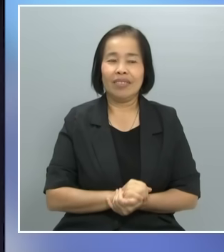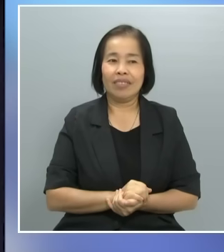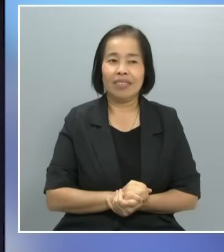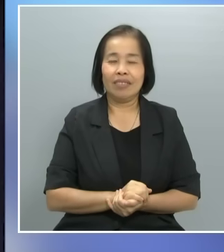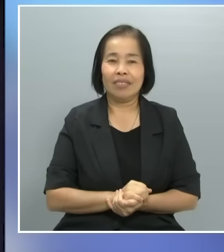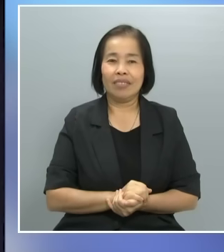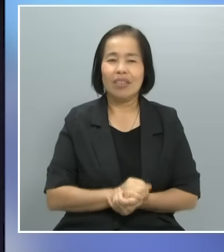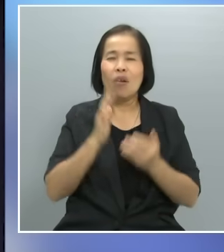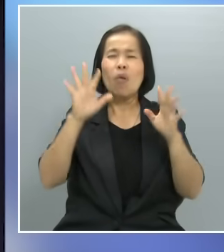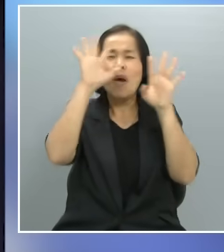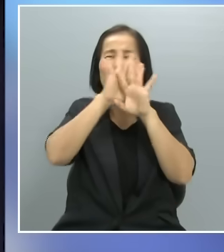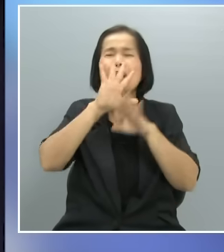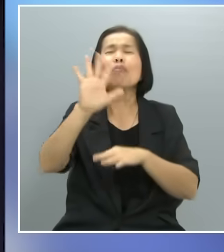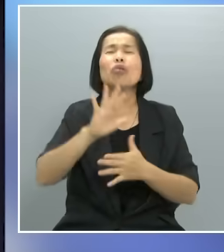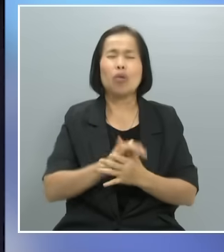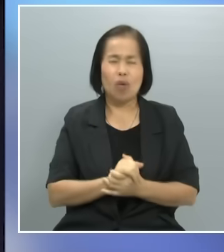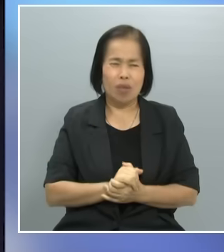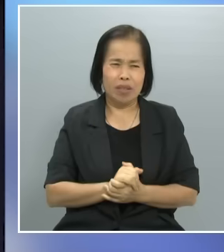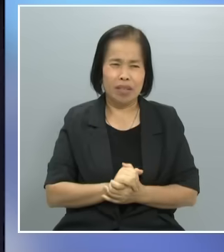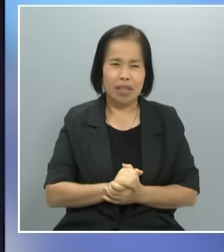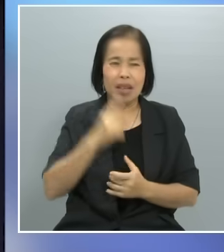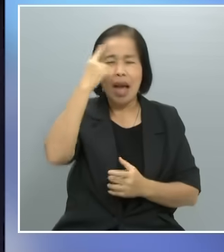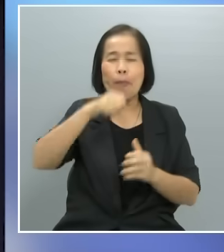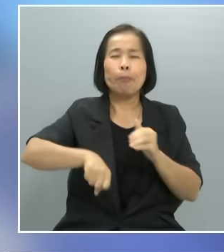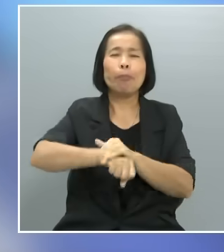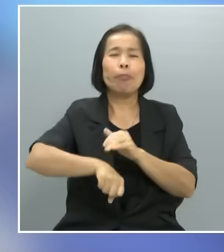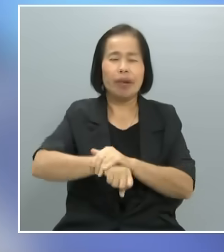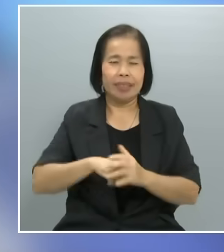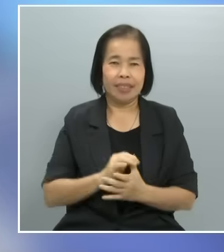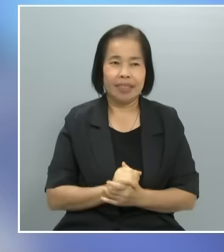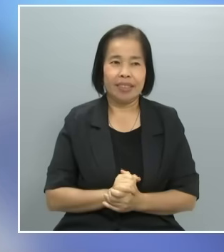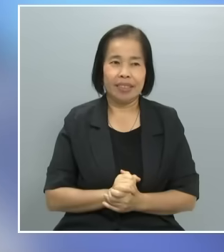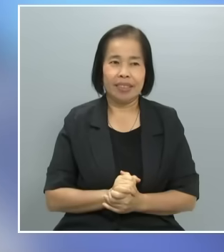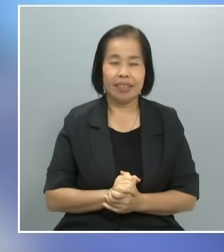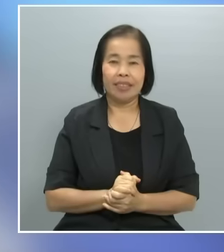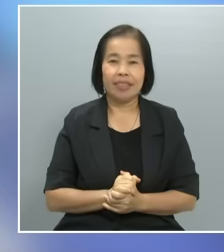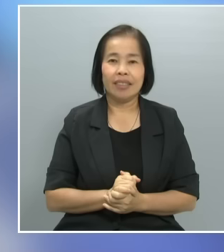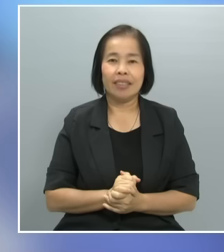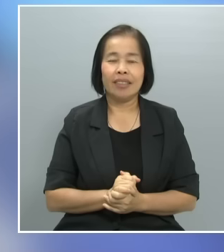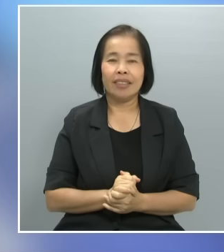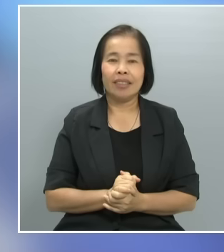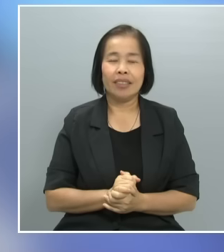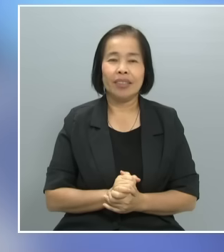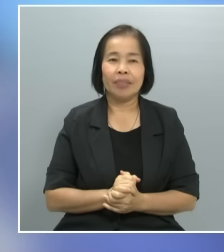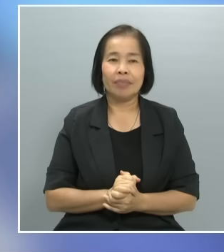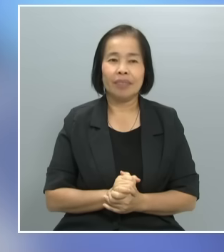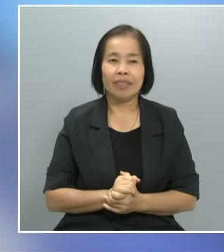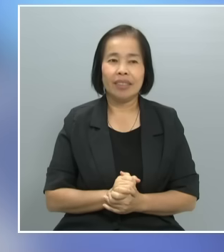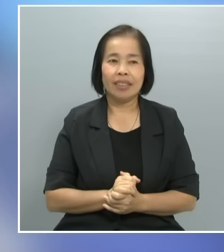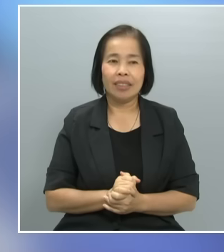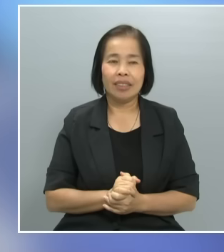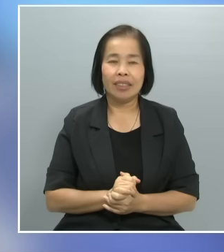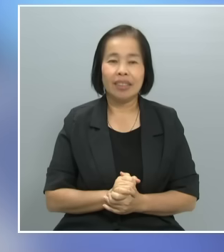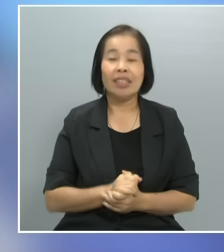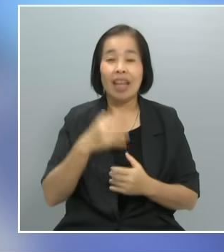ได้นะอีกคนไม่ต้องเบลอนะอีกคนนึงก็เป็นนักบอลเหมือนกันนะ ค่ะ เดยองนะอันนี้คือบัลลัก ค่